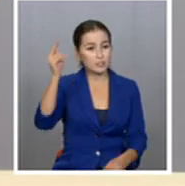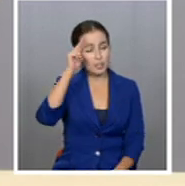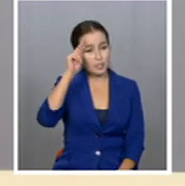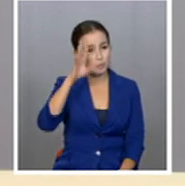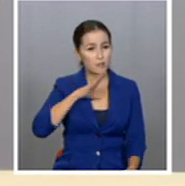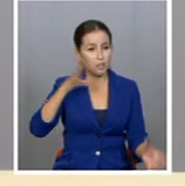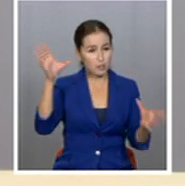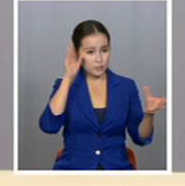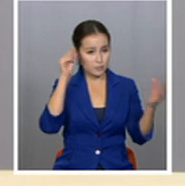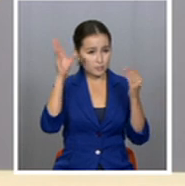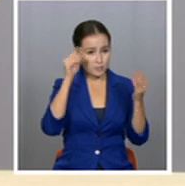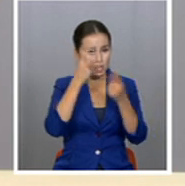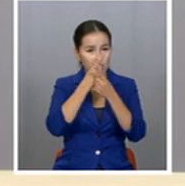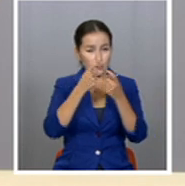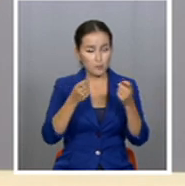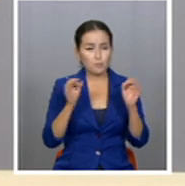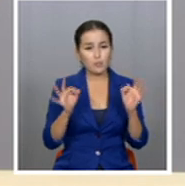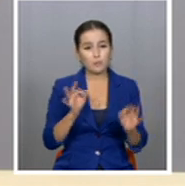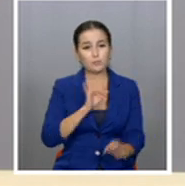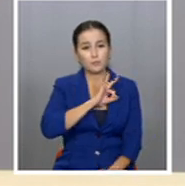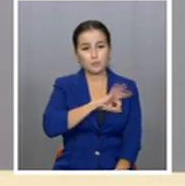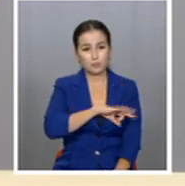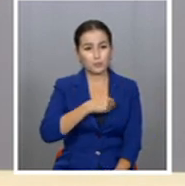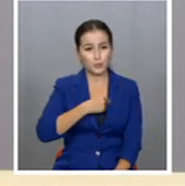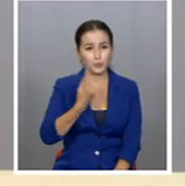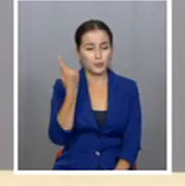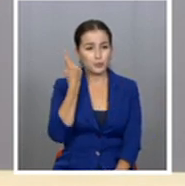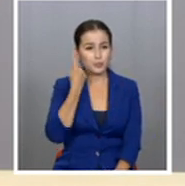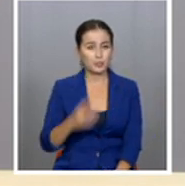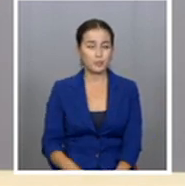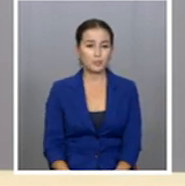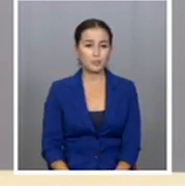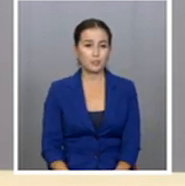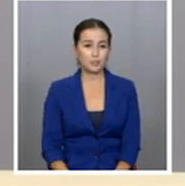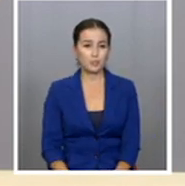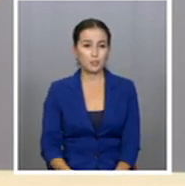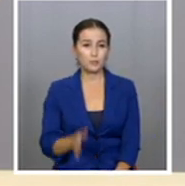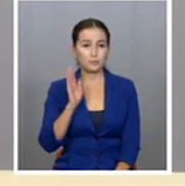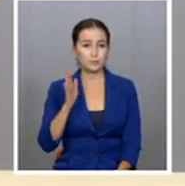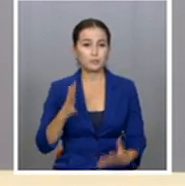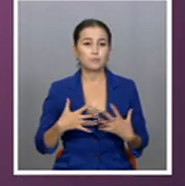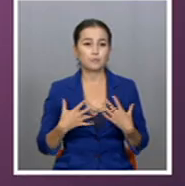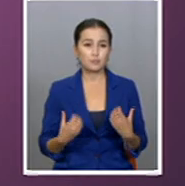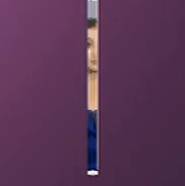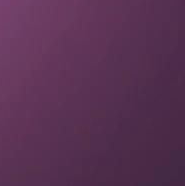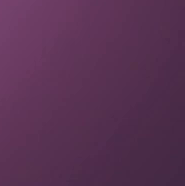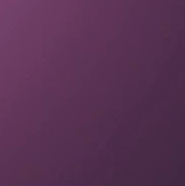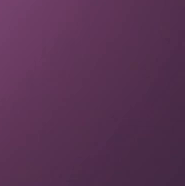ақпараттарды тиімді қолданады деген үміттемін. Сау болыңыздар!